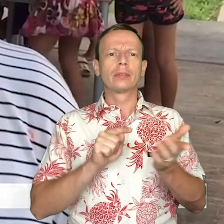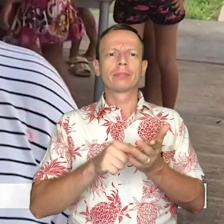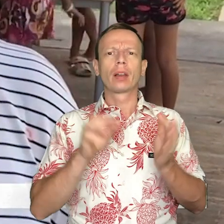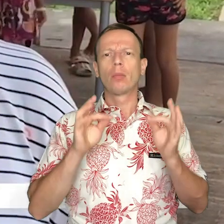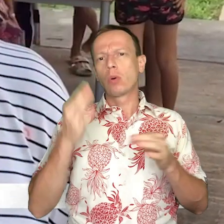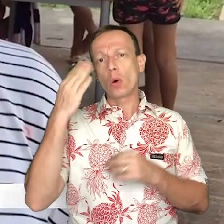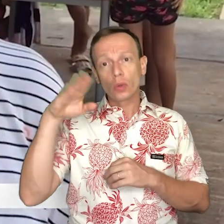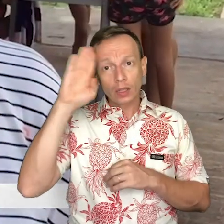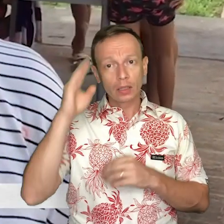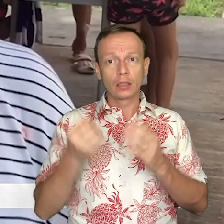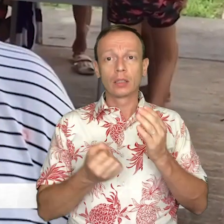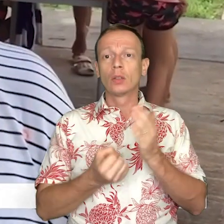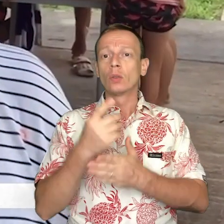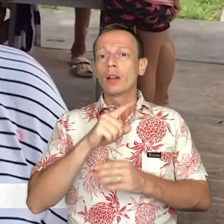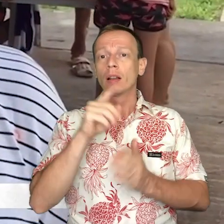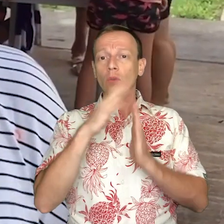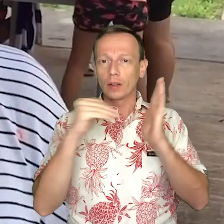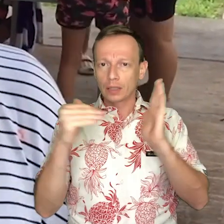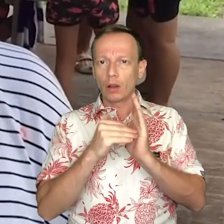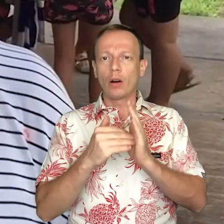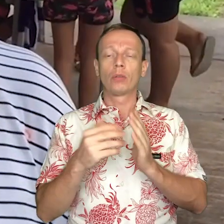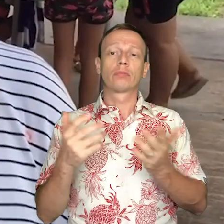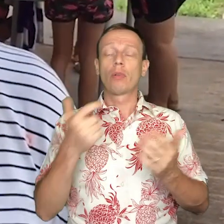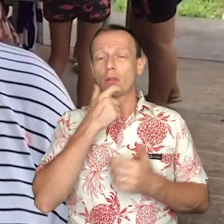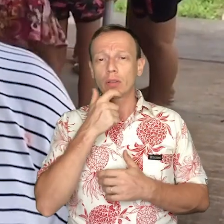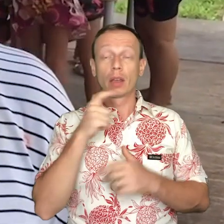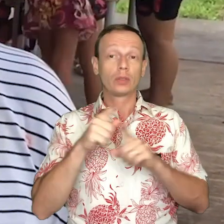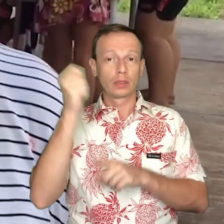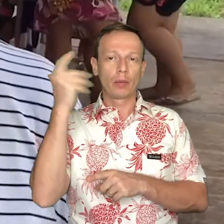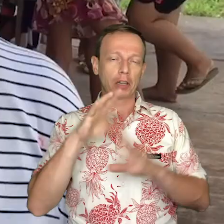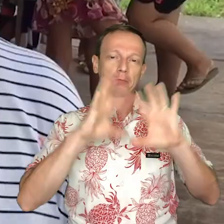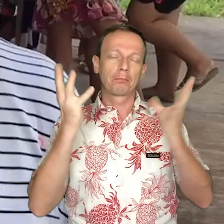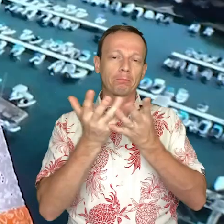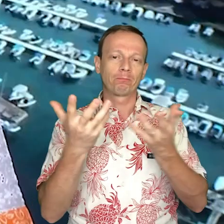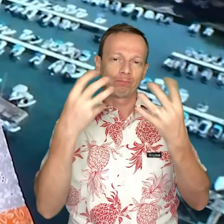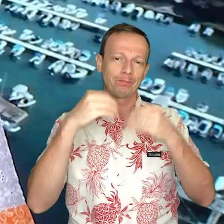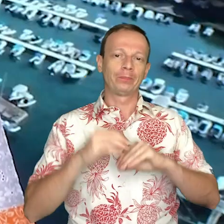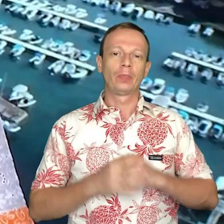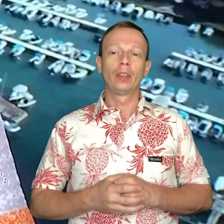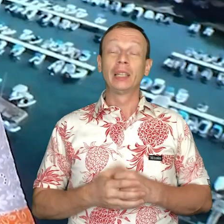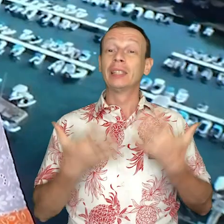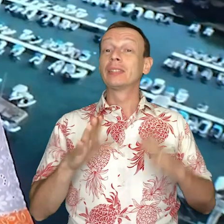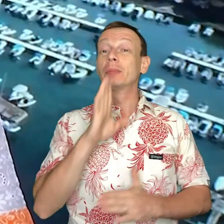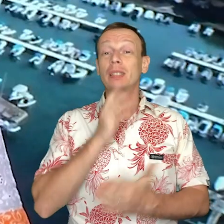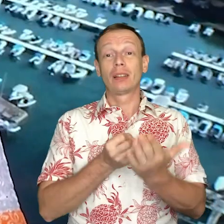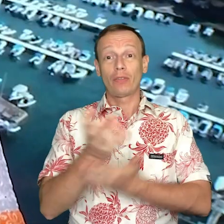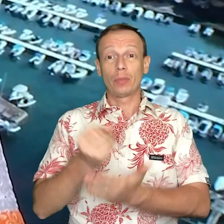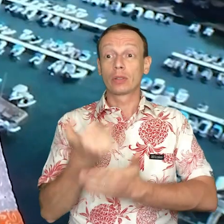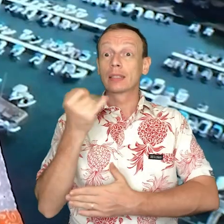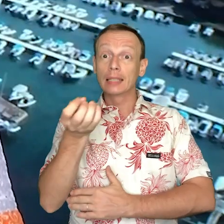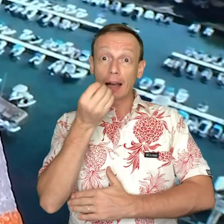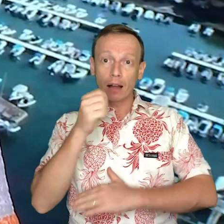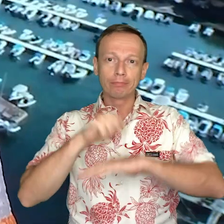sur l'Australie, la Nouvelle-Zélande, le Royaume-Uni et les États-Unis en particulier. Et c'est la fin de ce flash. Si